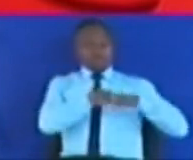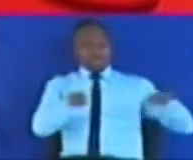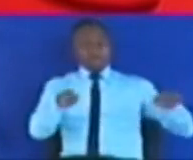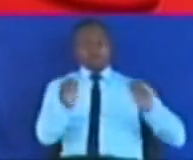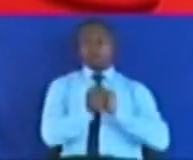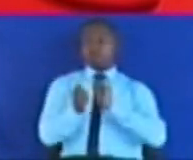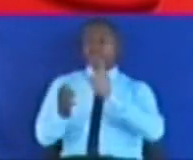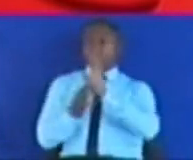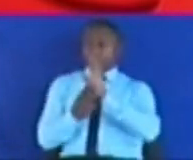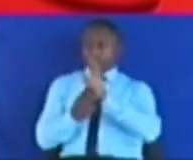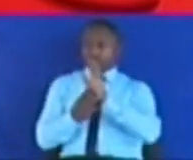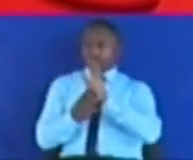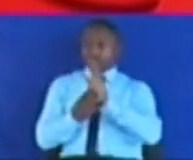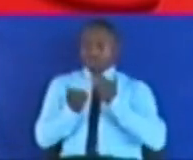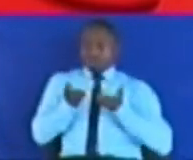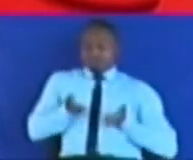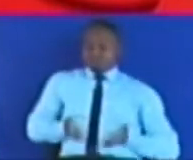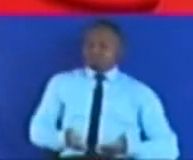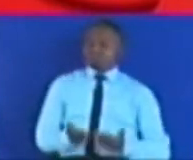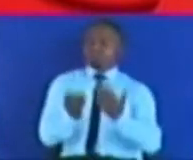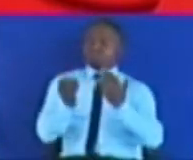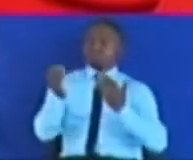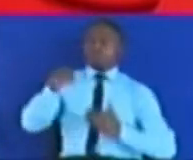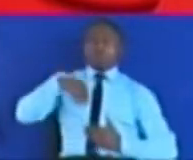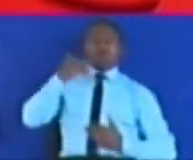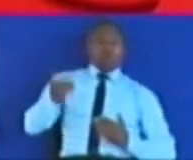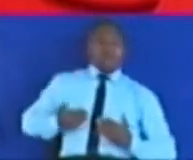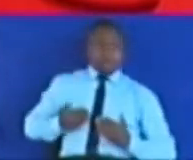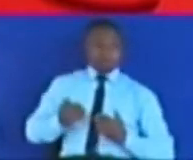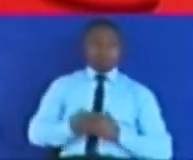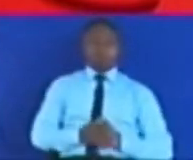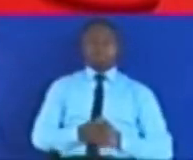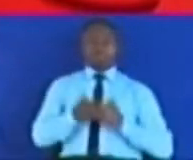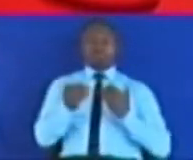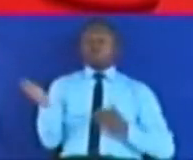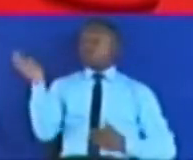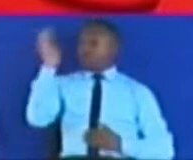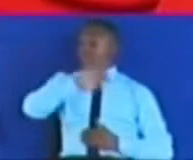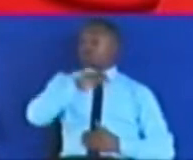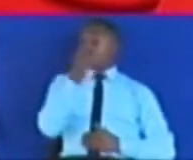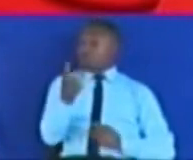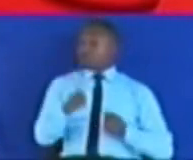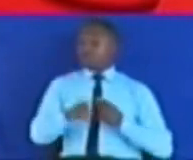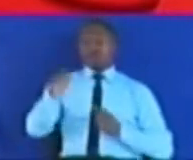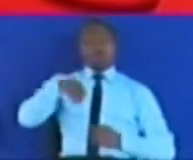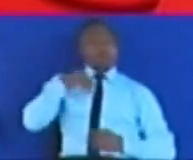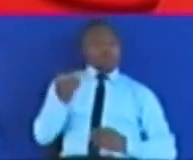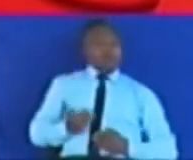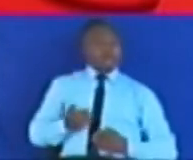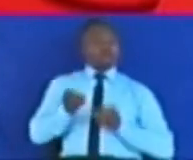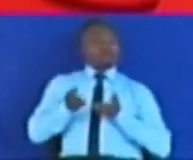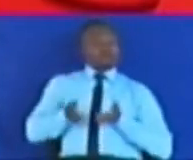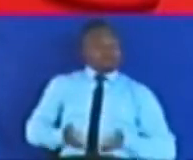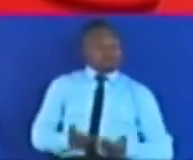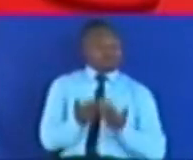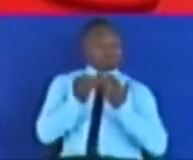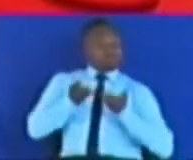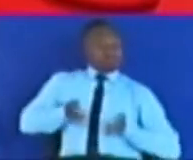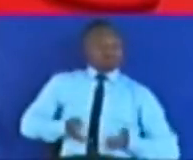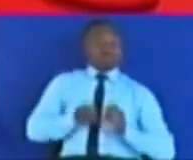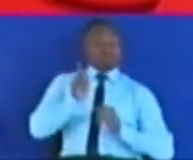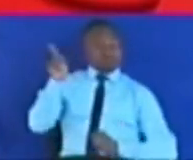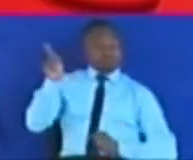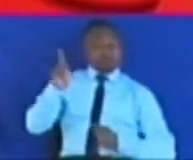18 vya kujifungulia wanawake. Lakini kwa siku wanawake wanaojifungua katika hospitali ya